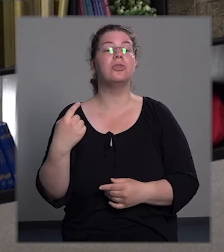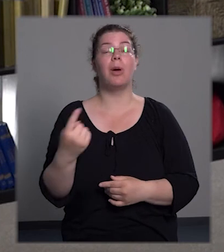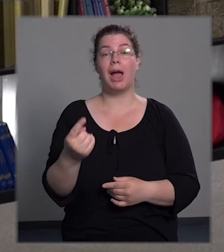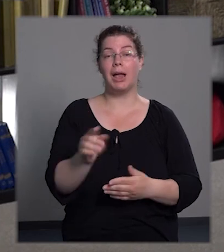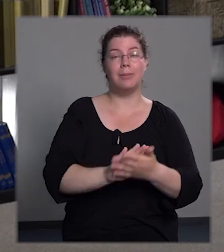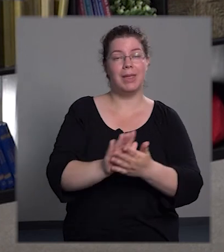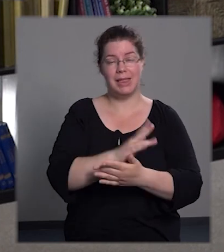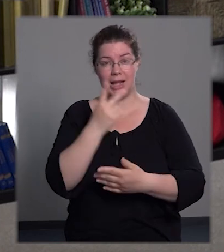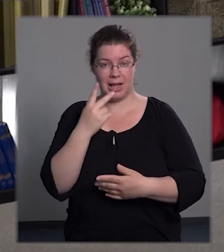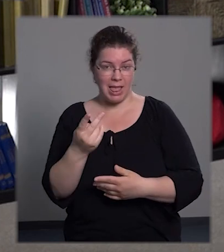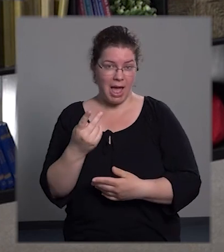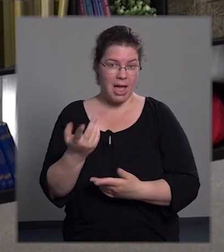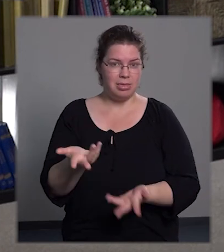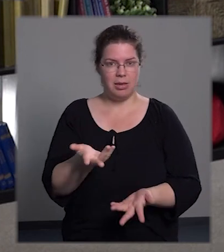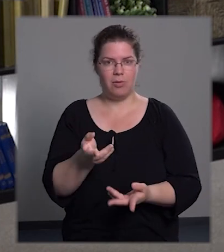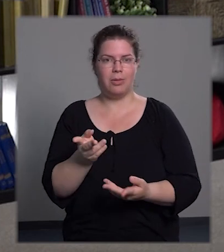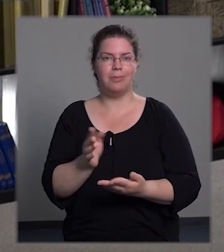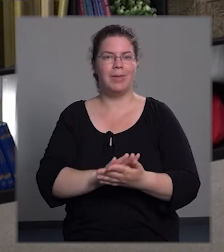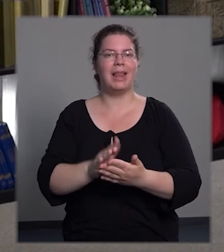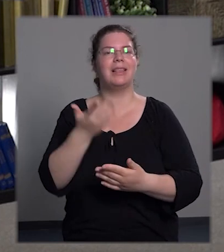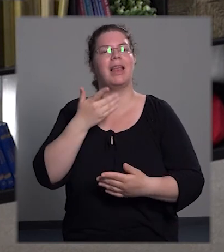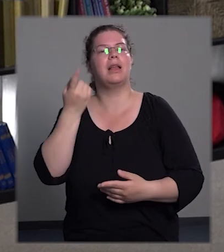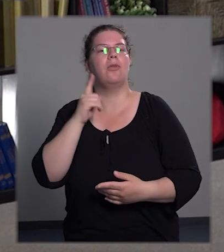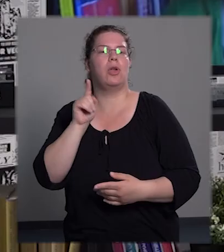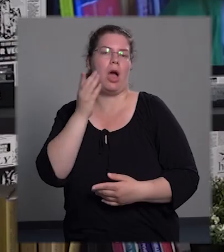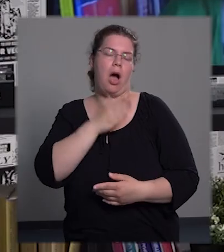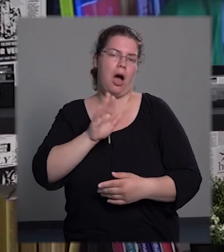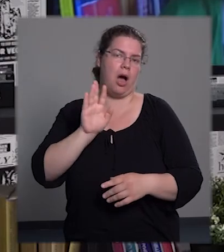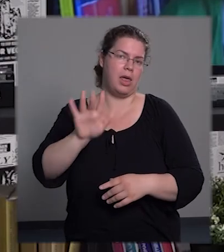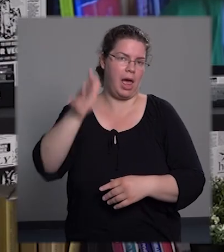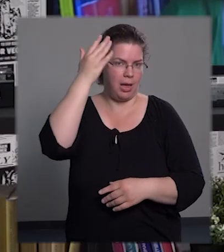hogy milyennek szerette volna, hogyha arra emlékeznek?